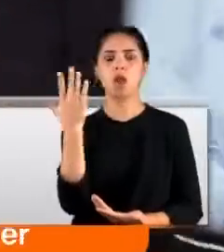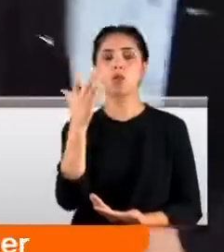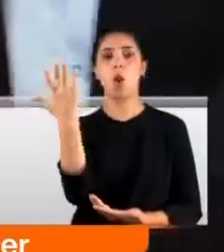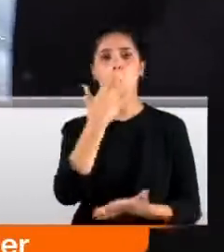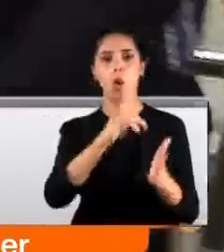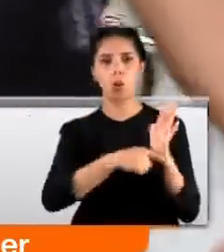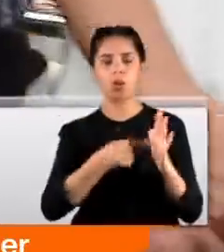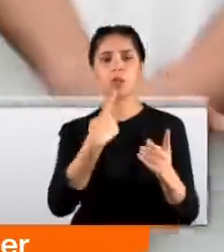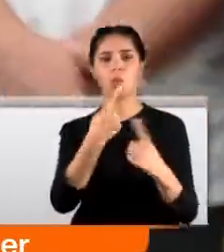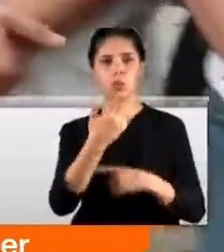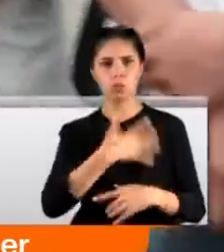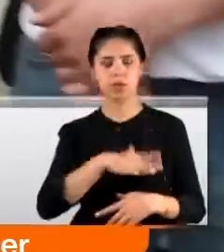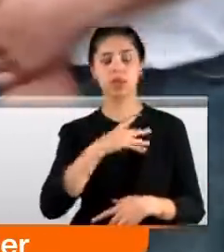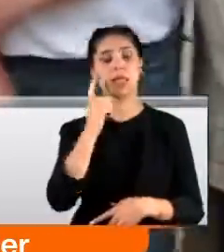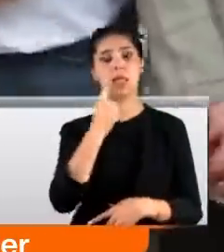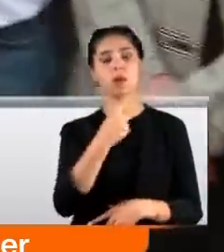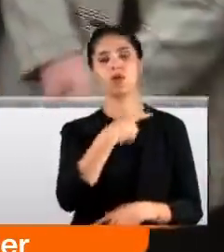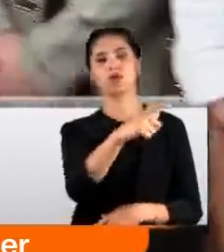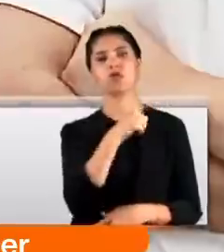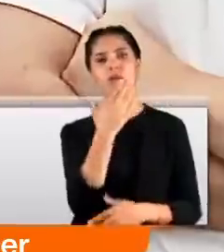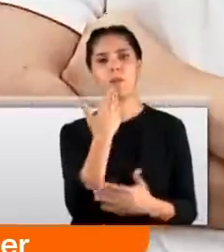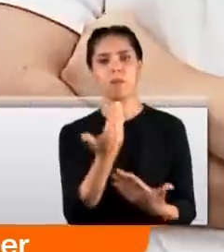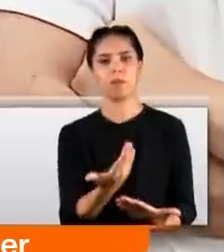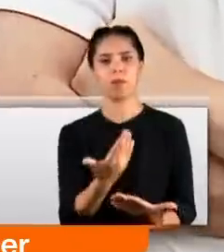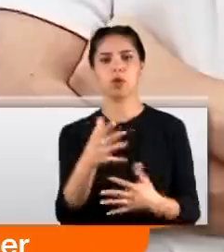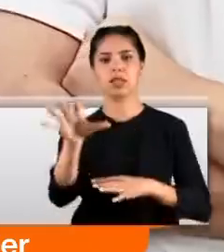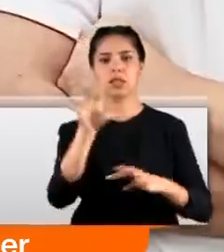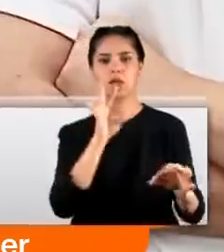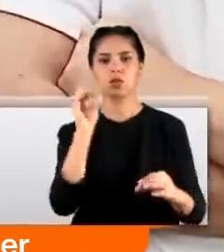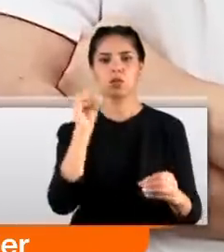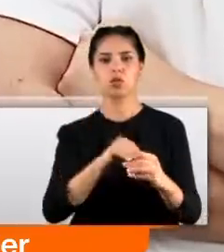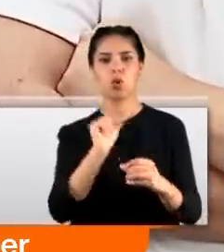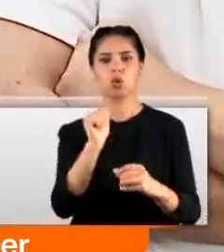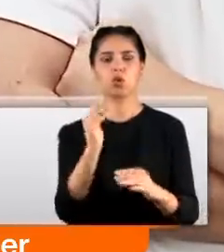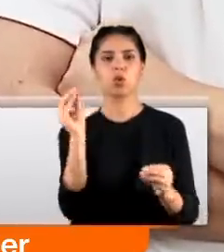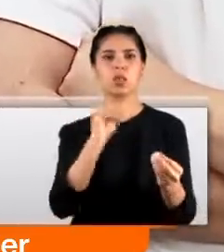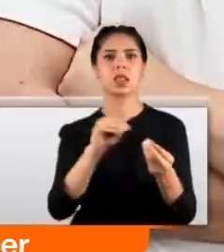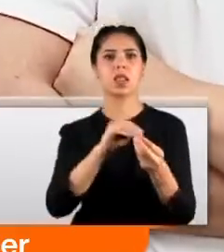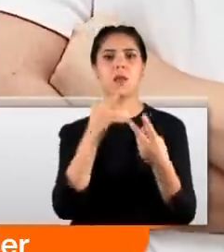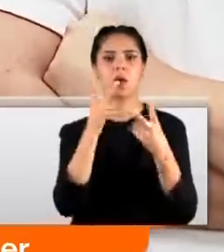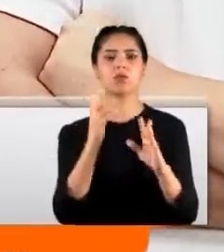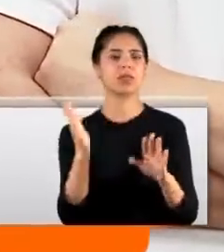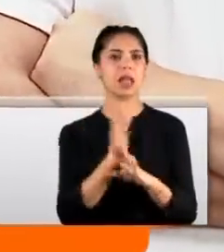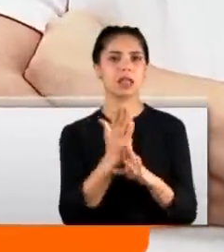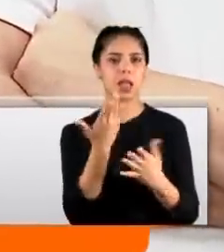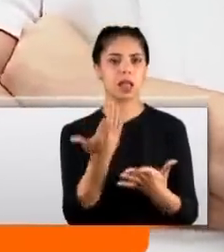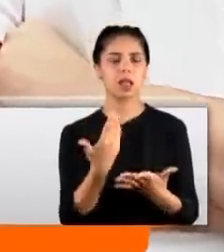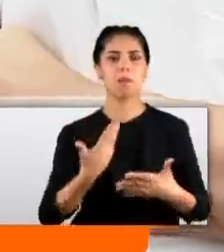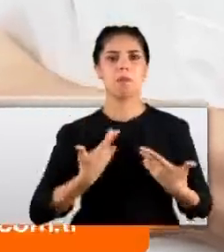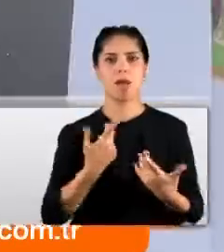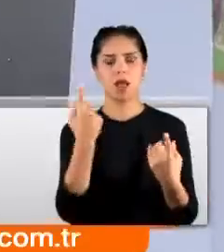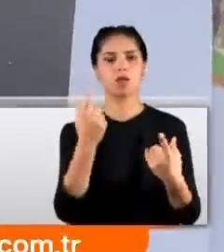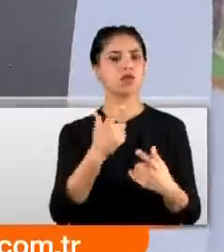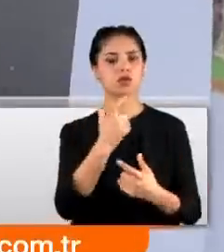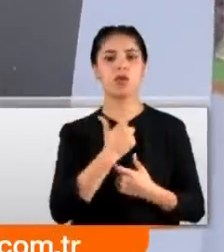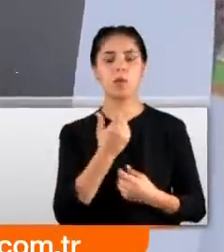birçok kez konuşmak istedi ama iddiaya göre cevap alamadılar. Tercihlerin son bulduğu günde neden zamları açıkladınız? Bunu merak ediyoruz ve cevabını